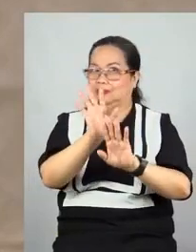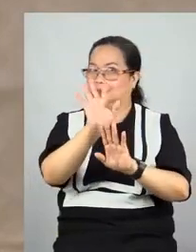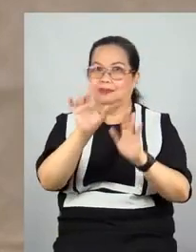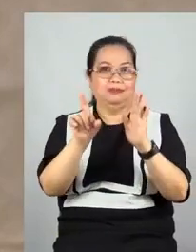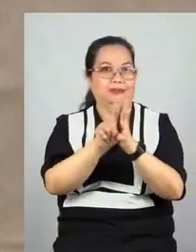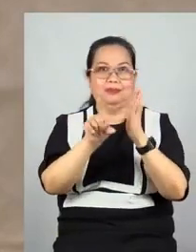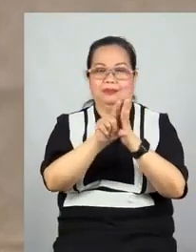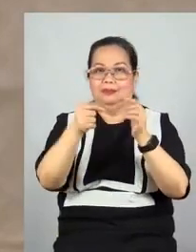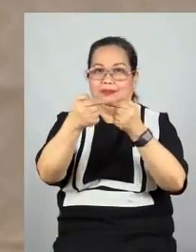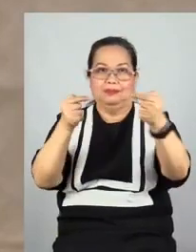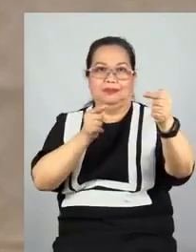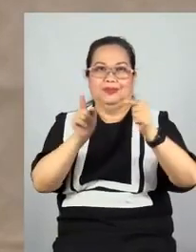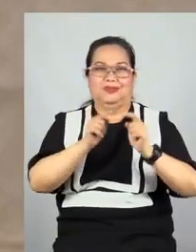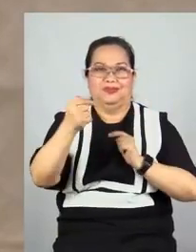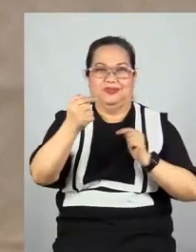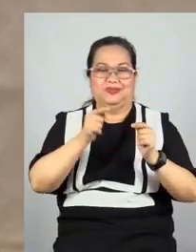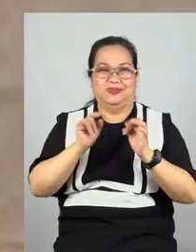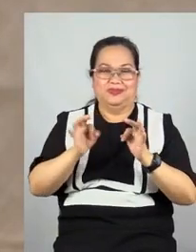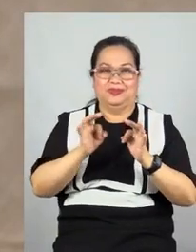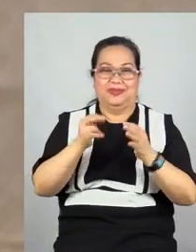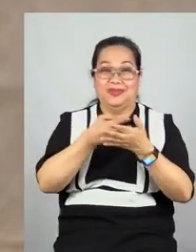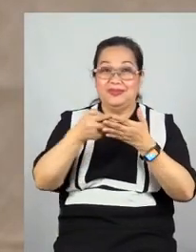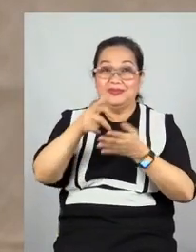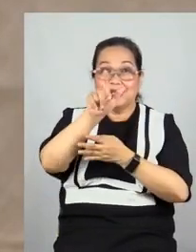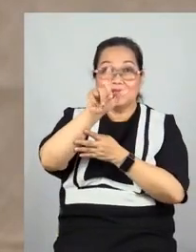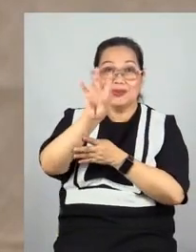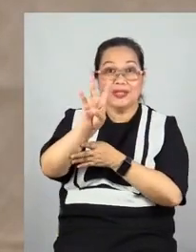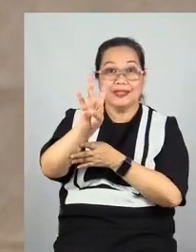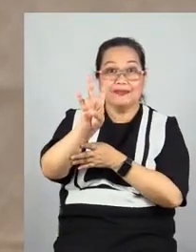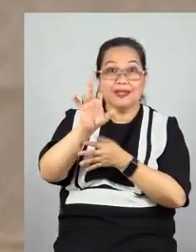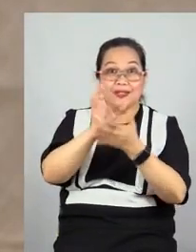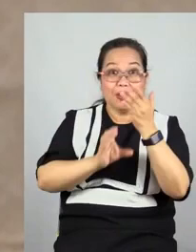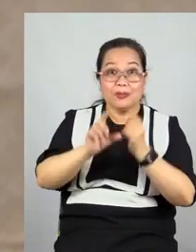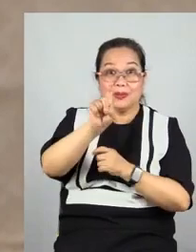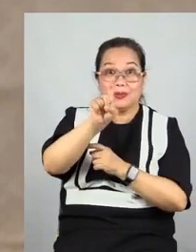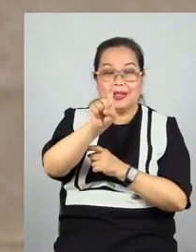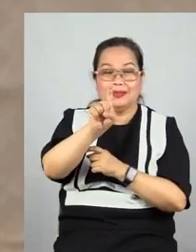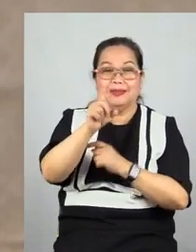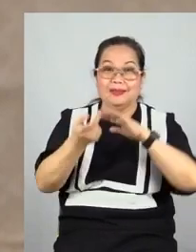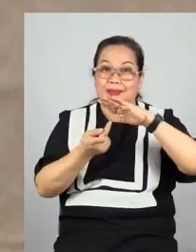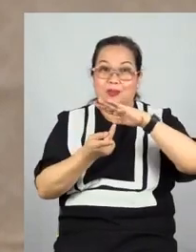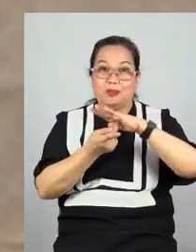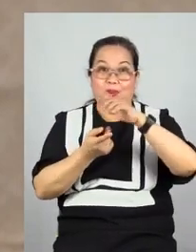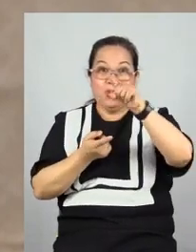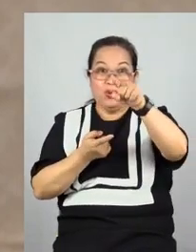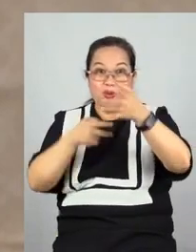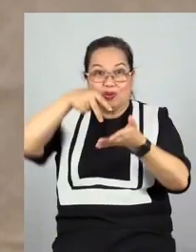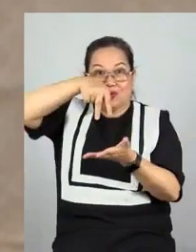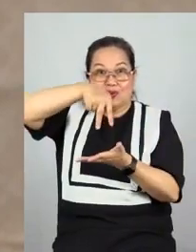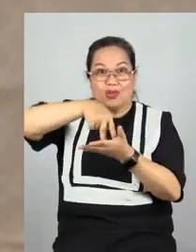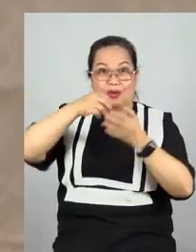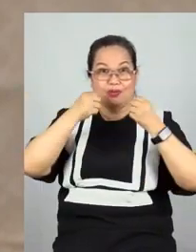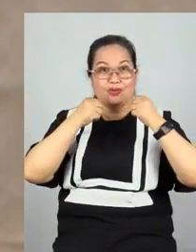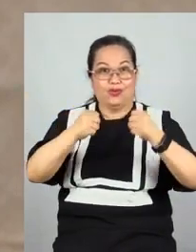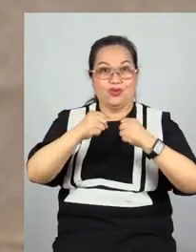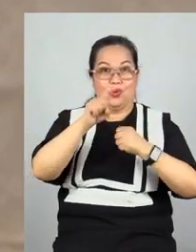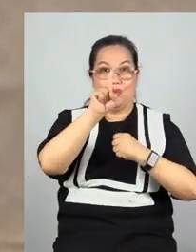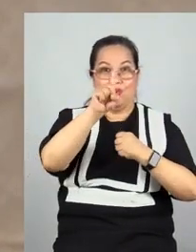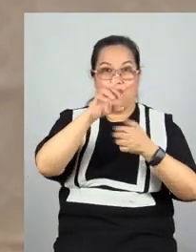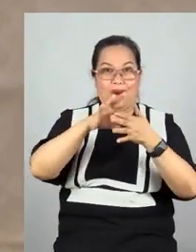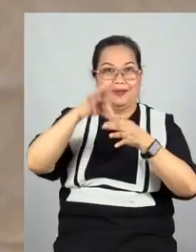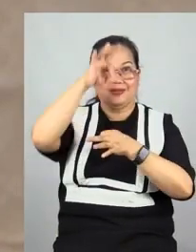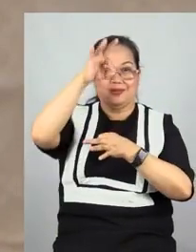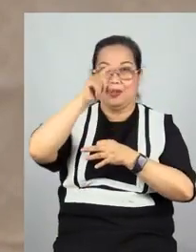Naalala niyo yung verse 27 in chapter 1? Gusto niya that you are standing firm in one spirit